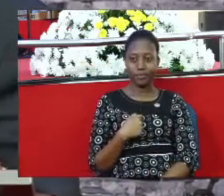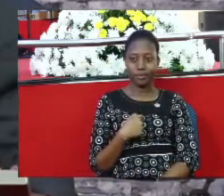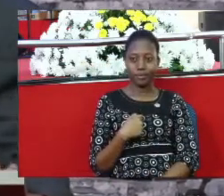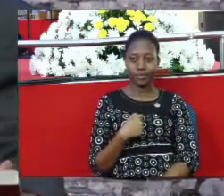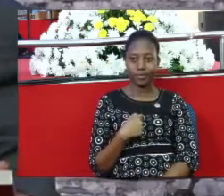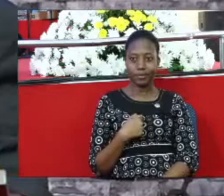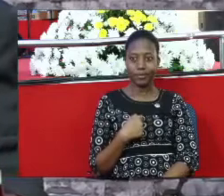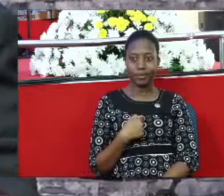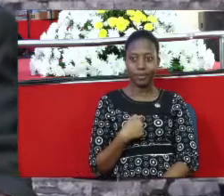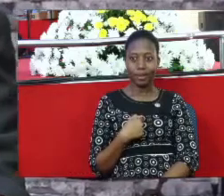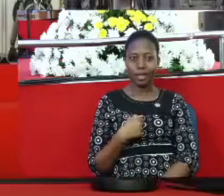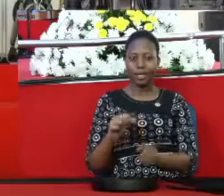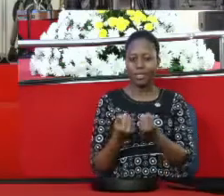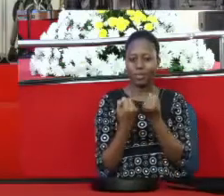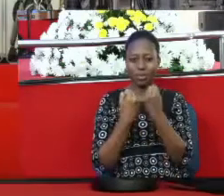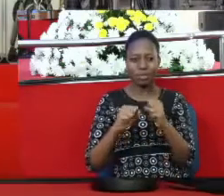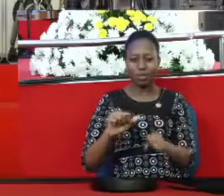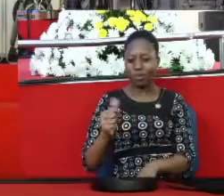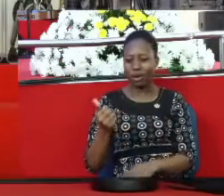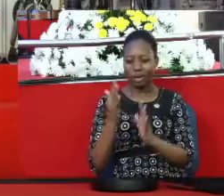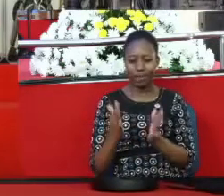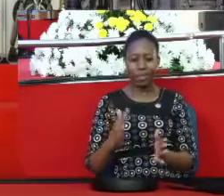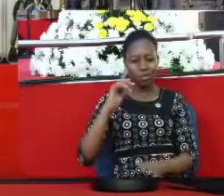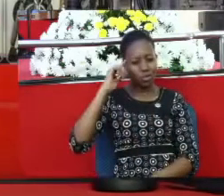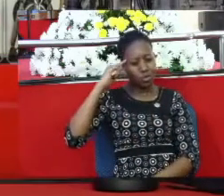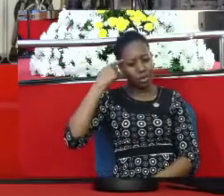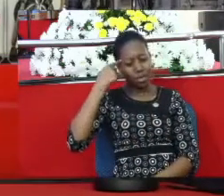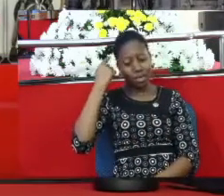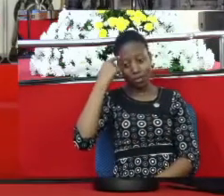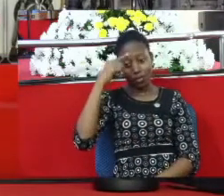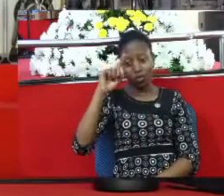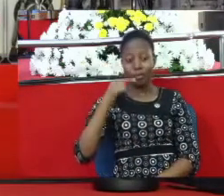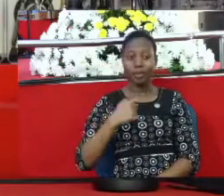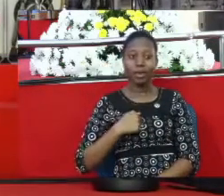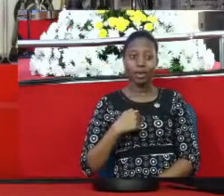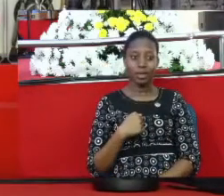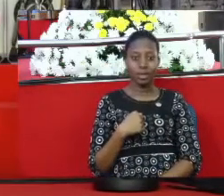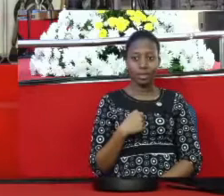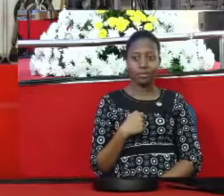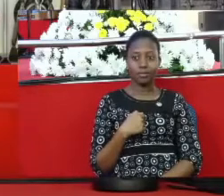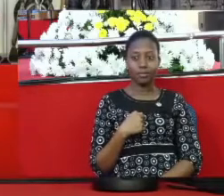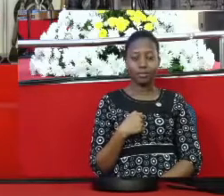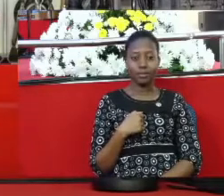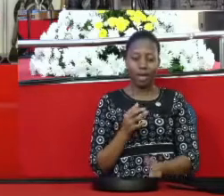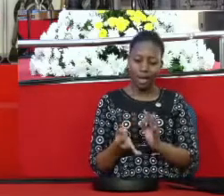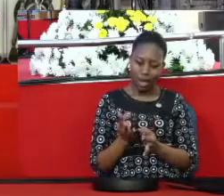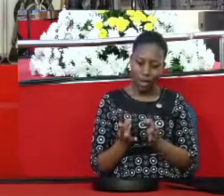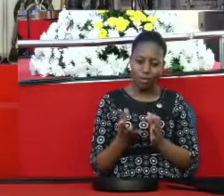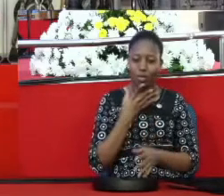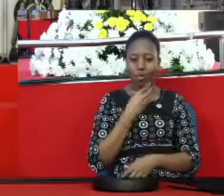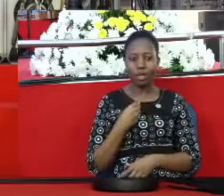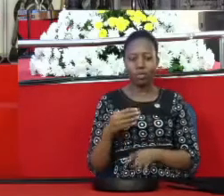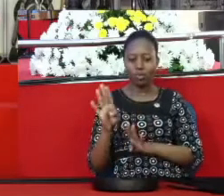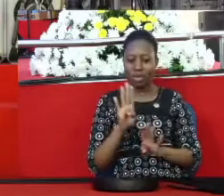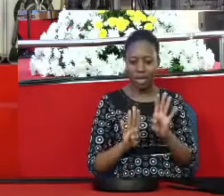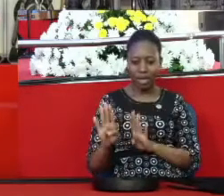mtu atanifikiria ni wewe. Mtu mwingine akasema, basi kama unataka kuamuka kama mwashi, jiprepare. And if you prepare,